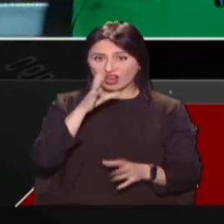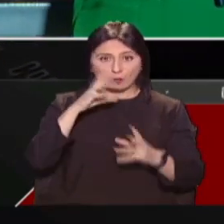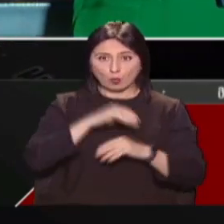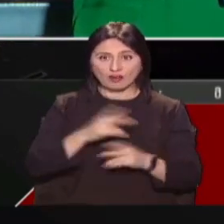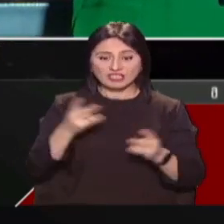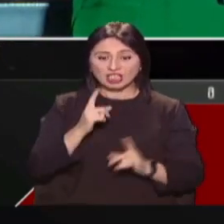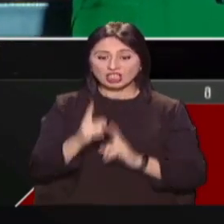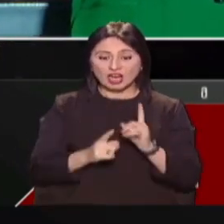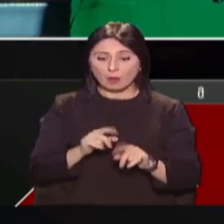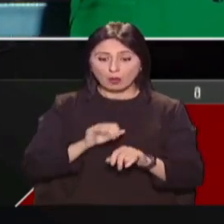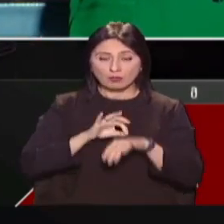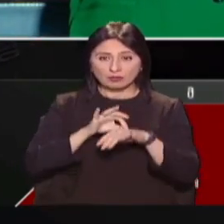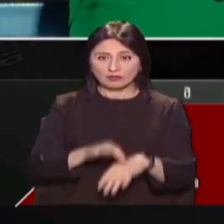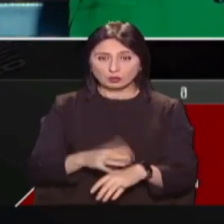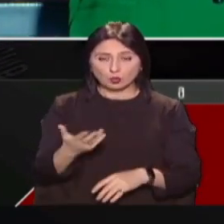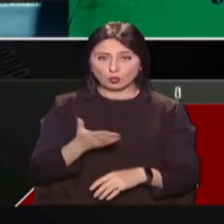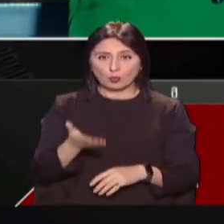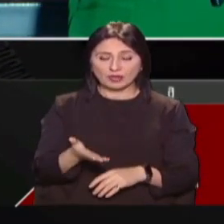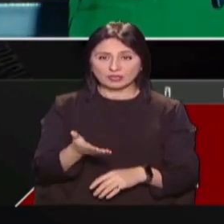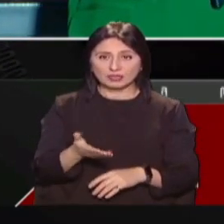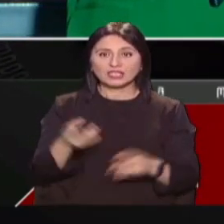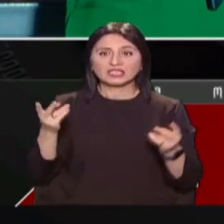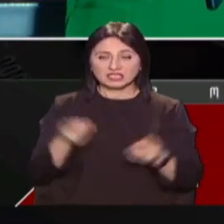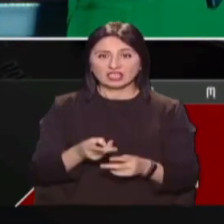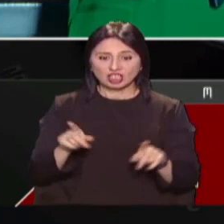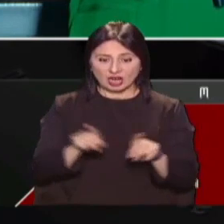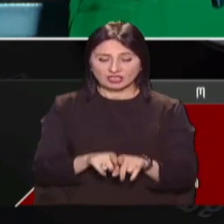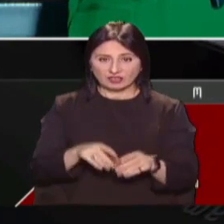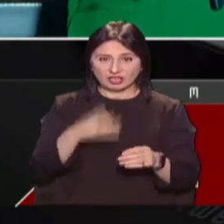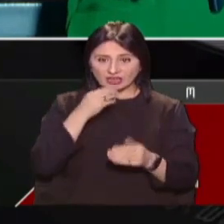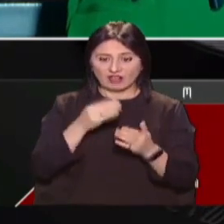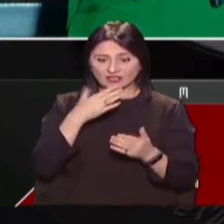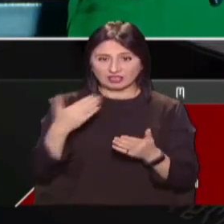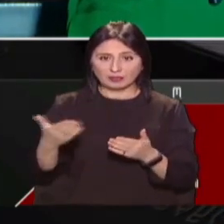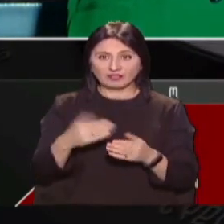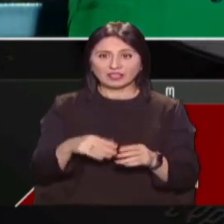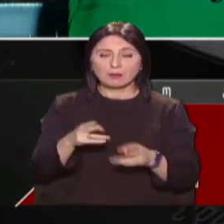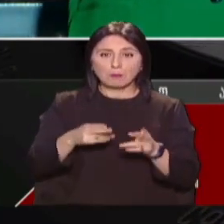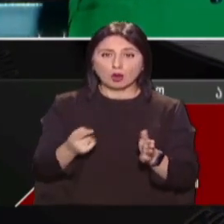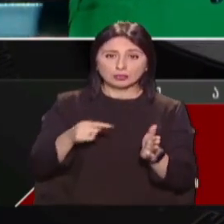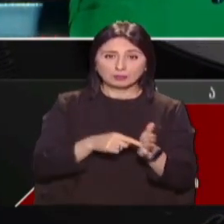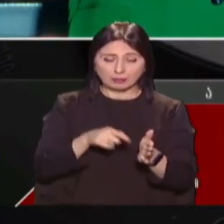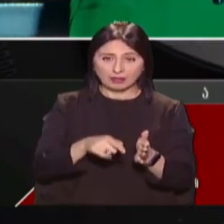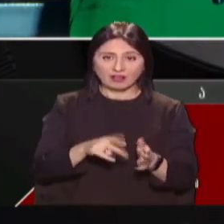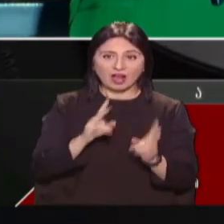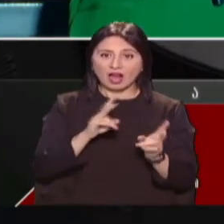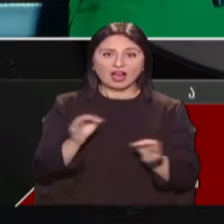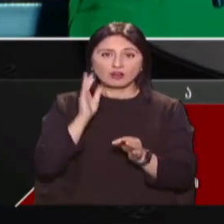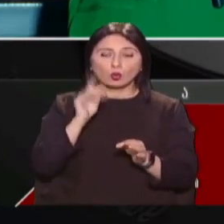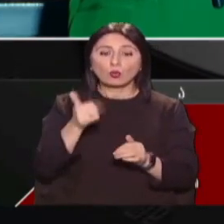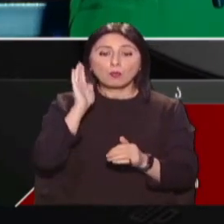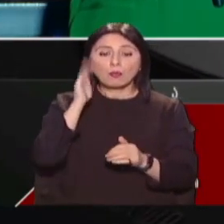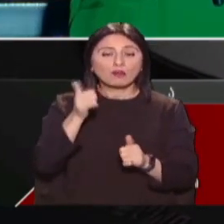მოახერხებს საჭირო რეფორმების განხორციელებას, რომელიც საჭიროა ასევე თავის მხრივ ამ მატარებელზე მოსახვედრად, მაშინ არავინ იცის როგორი